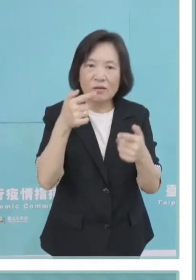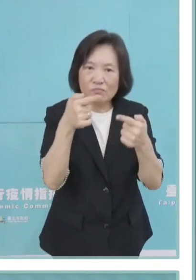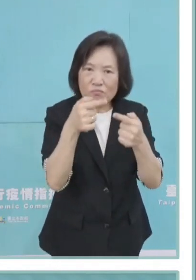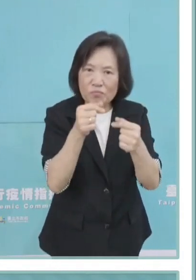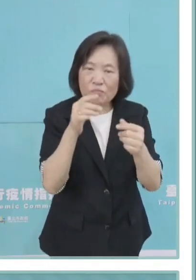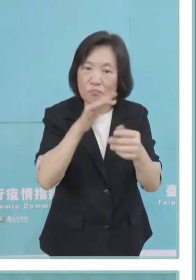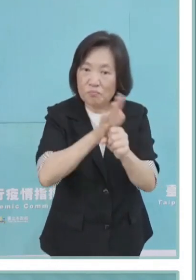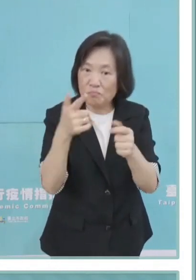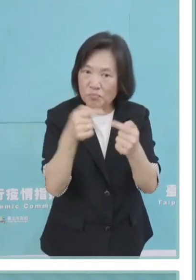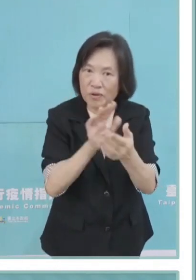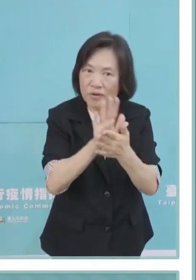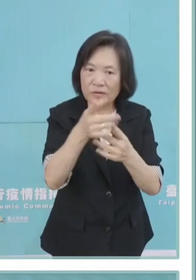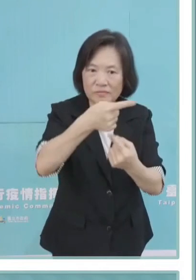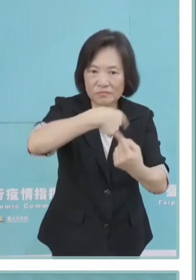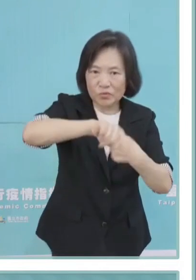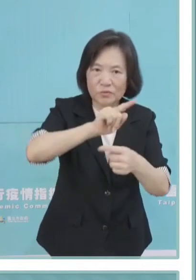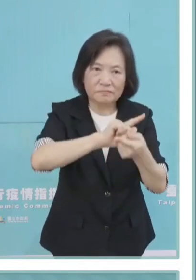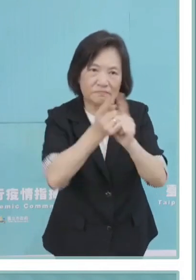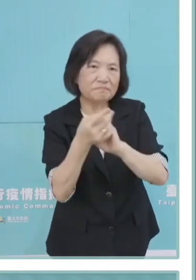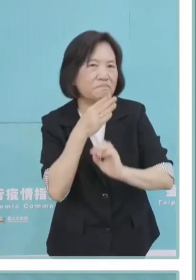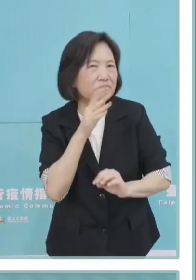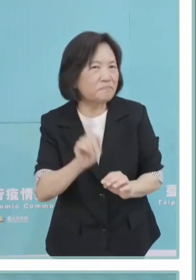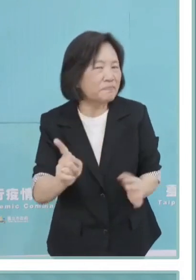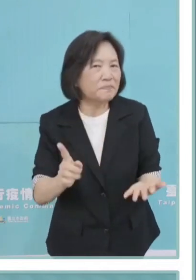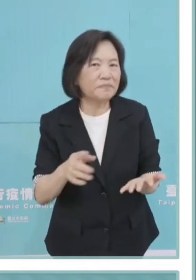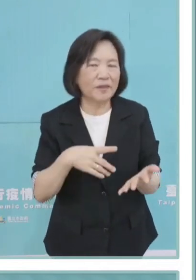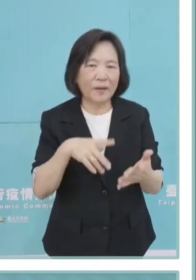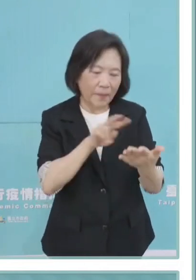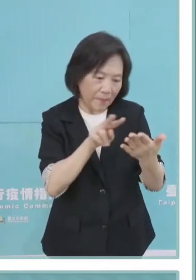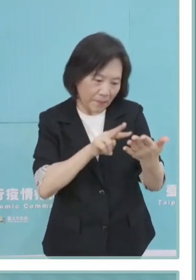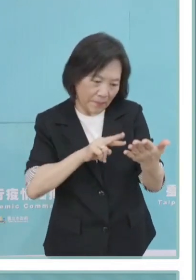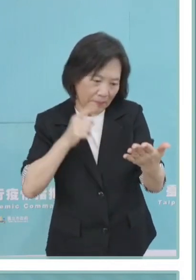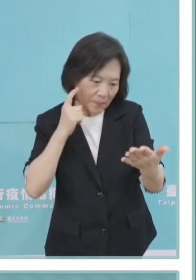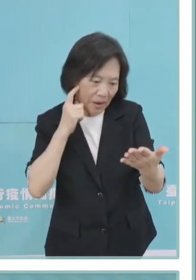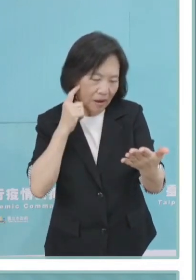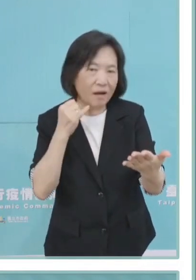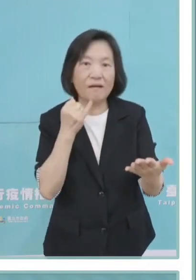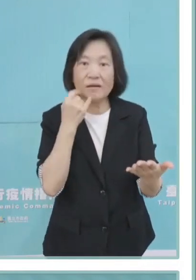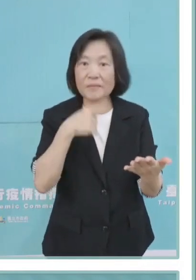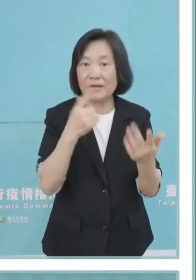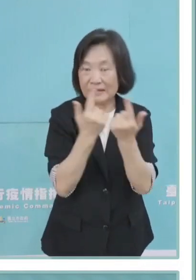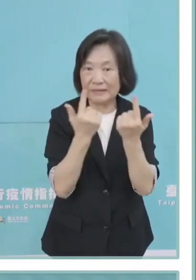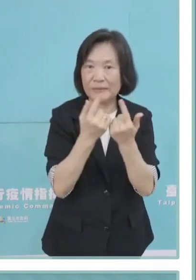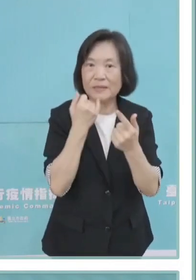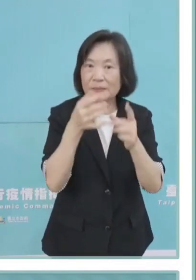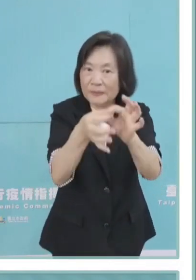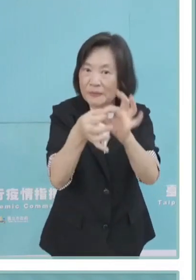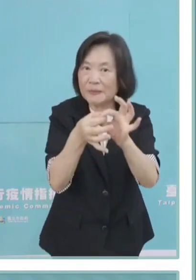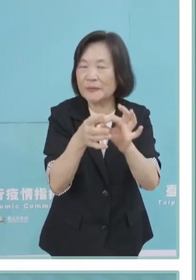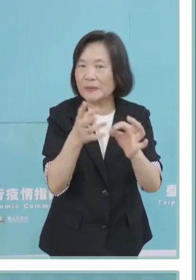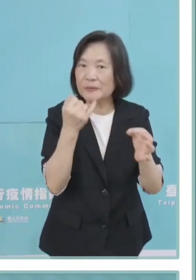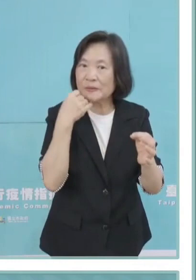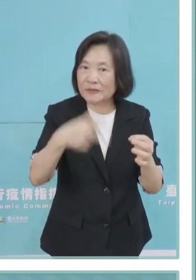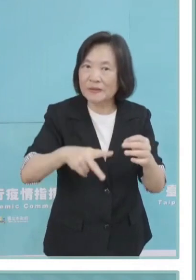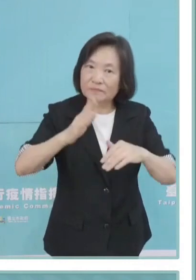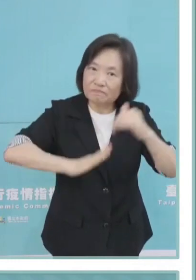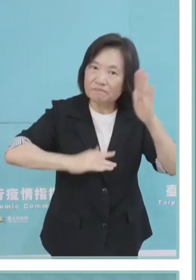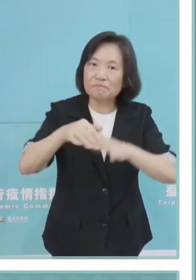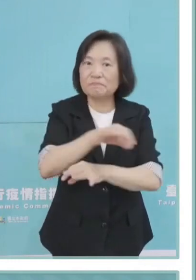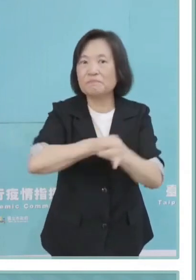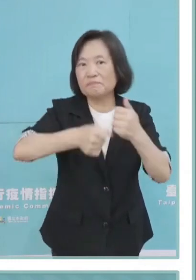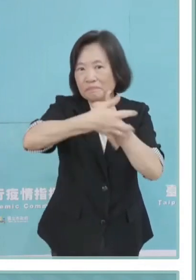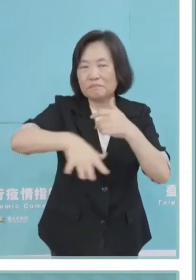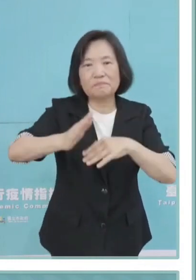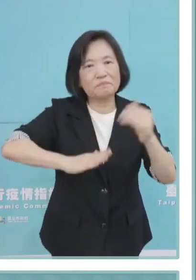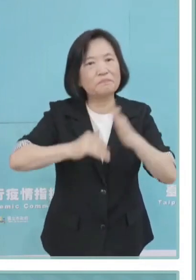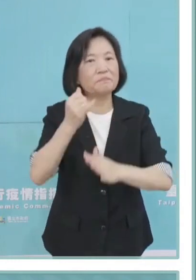么。然后他也看说这个读完以后，看我们跟我们台北有没有什么在产业上可以合